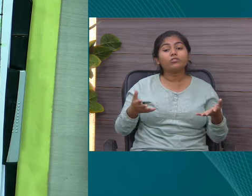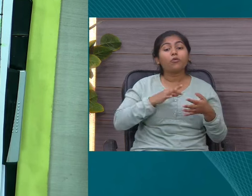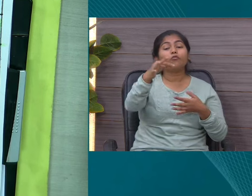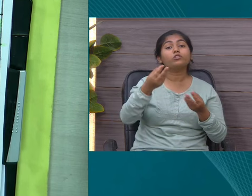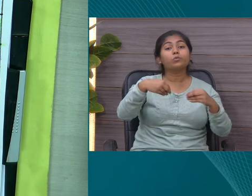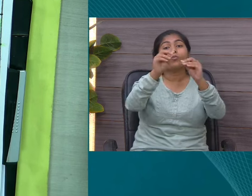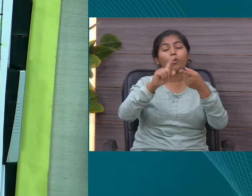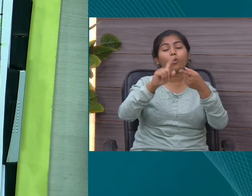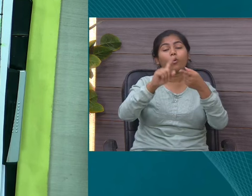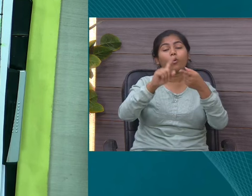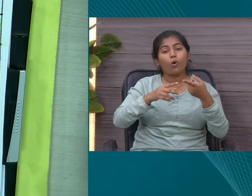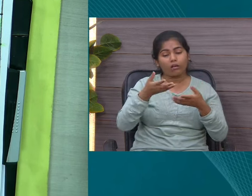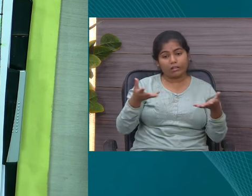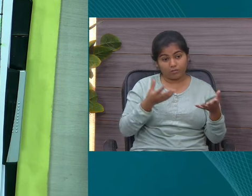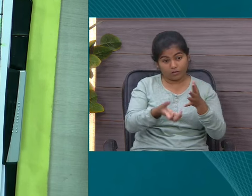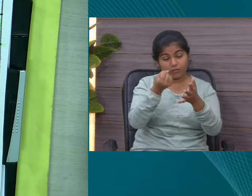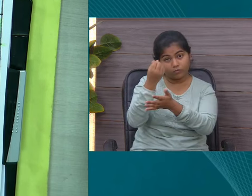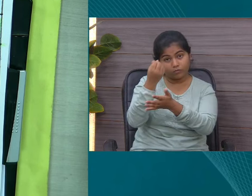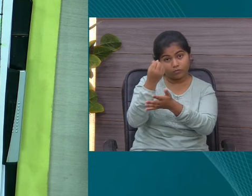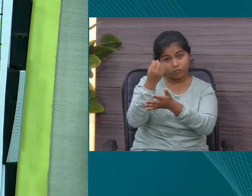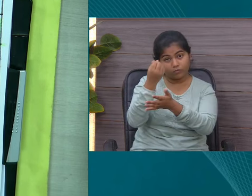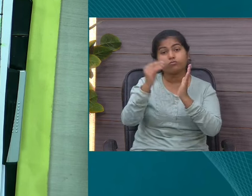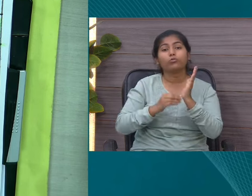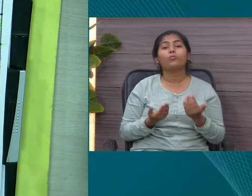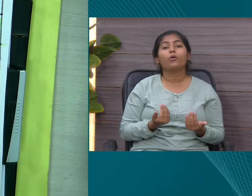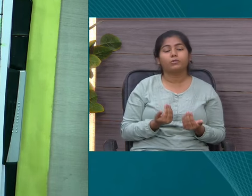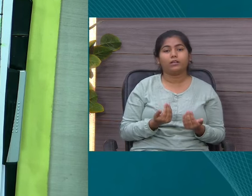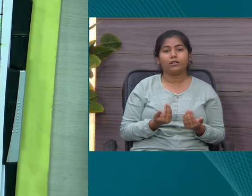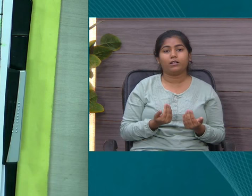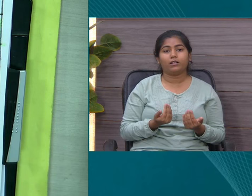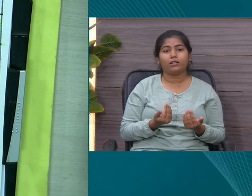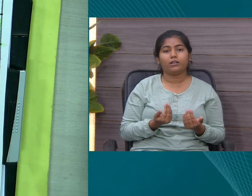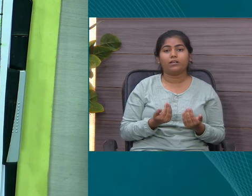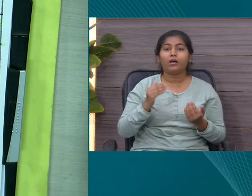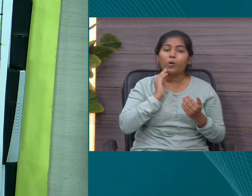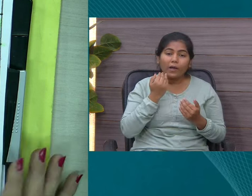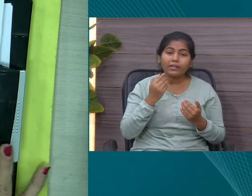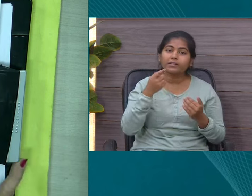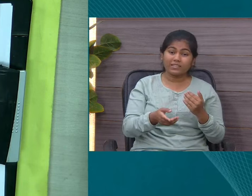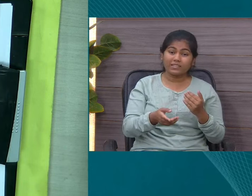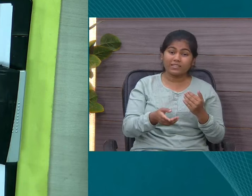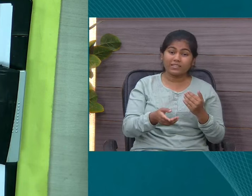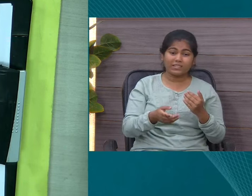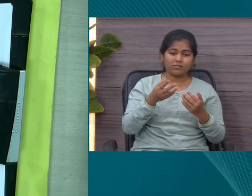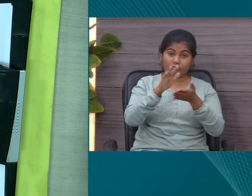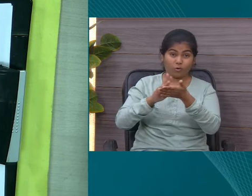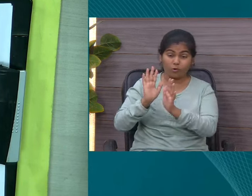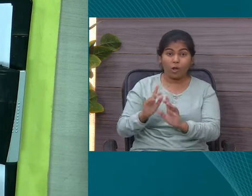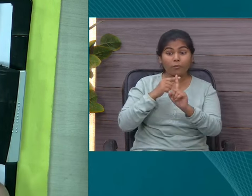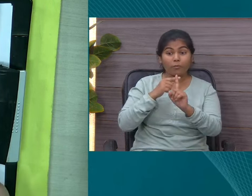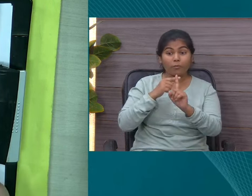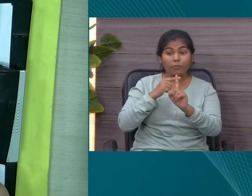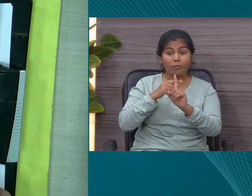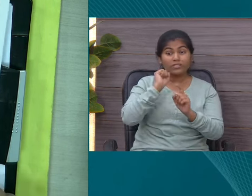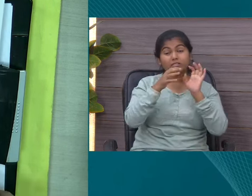होने वाले हैं। यहाँ तक कि खाली स्थान ही नहीं छोड़े, उन आने वाले एलिमेंट्स की प्रॉपर्टीज भी उन्होंने प्रेडिक्ट कर दी कुछ। नहीं,